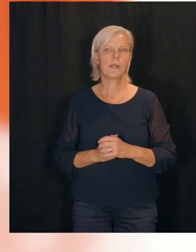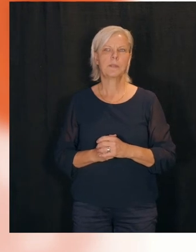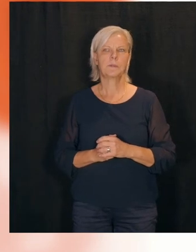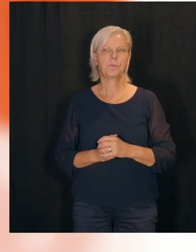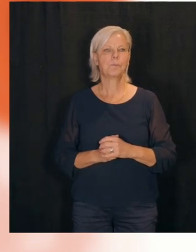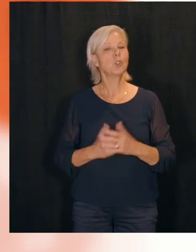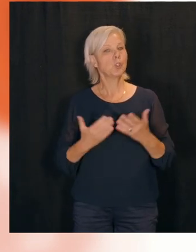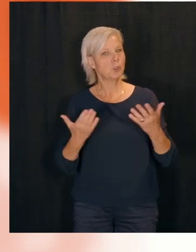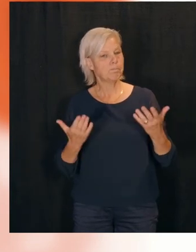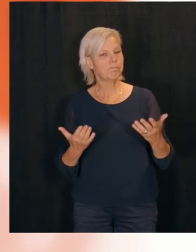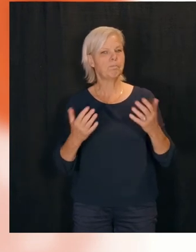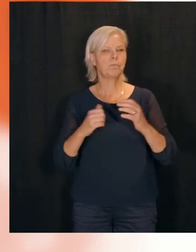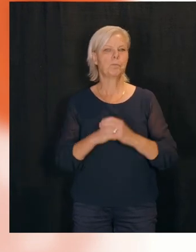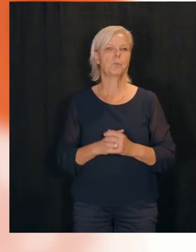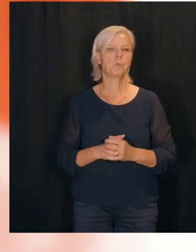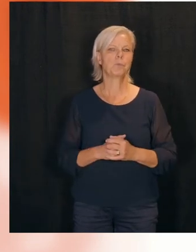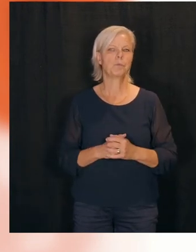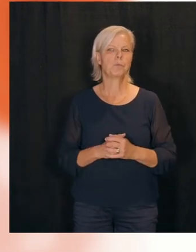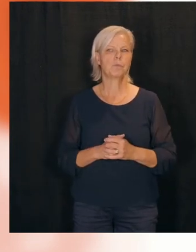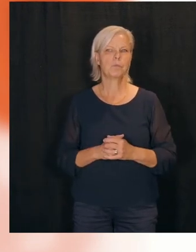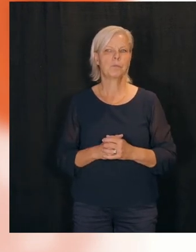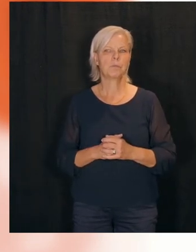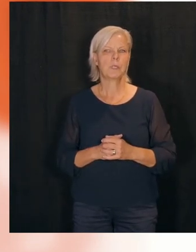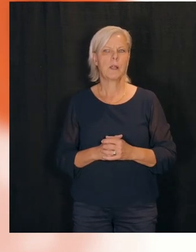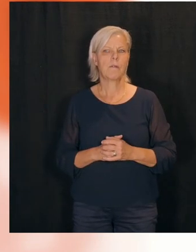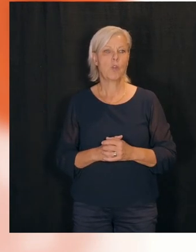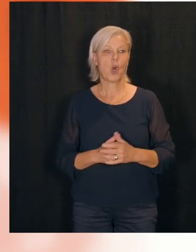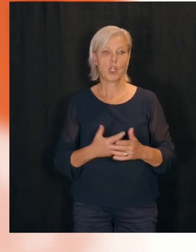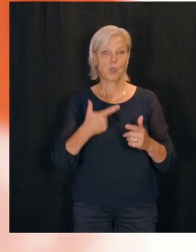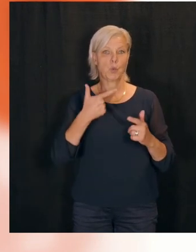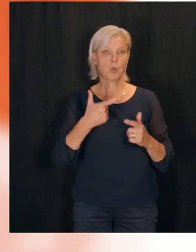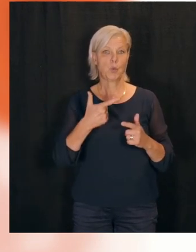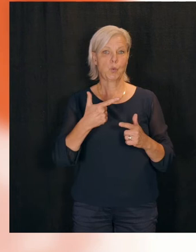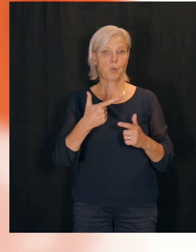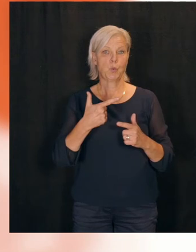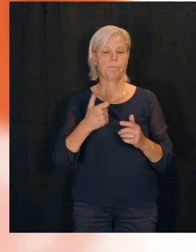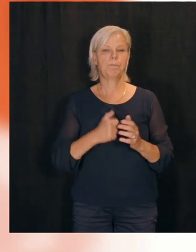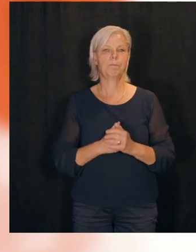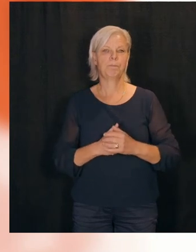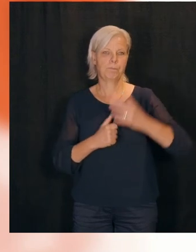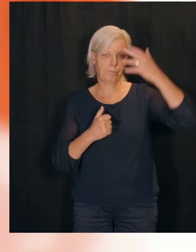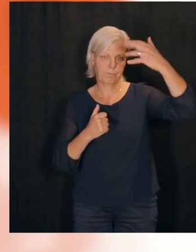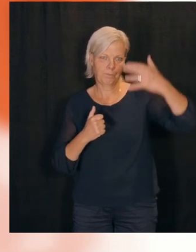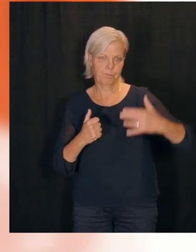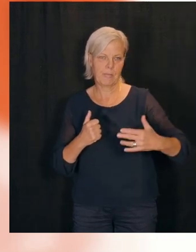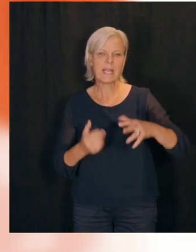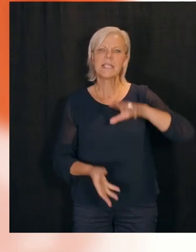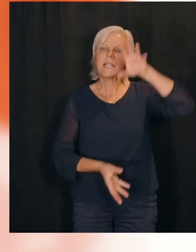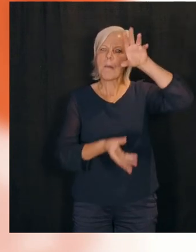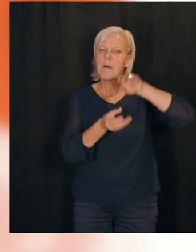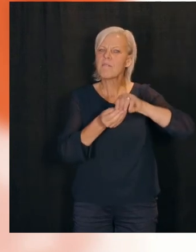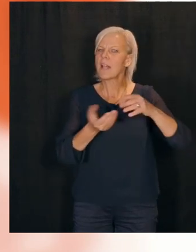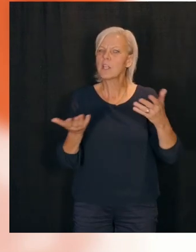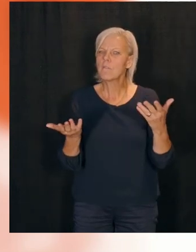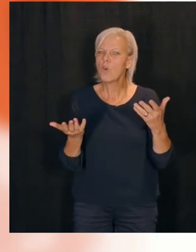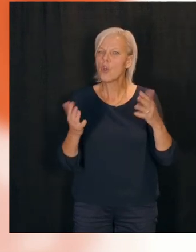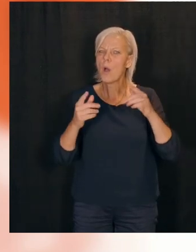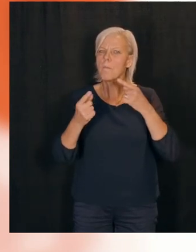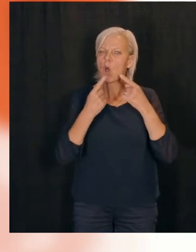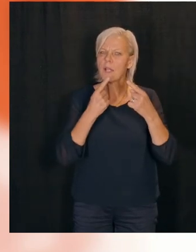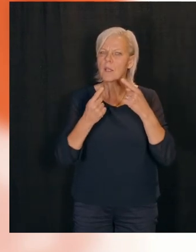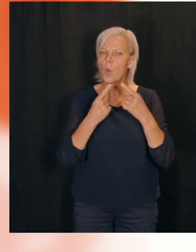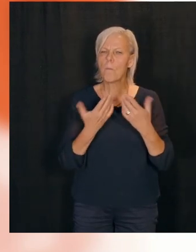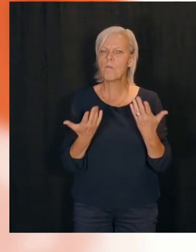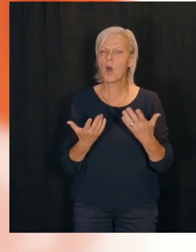Så, du kan ta fram alla sju. En sammanfattning av vad jag har berört då. Att